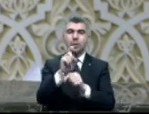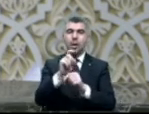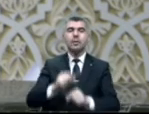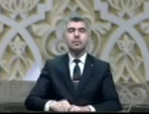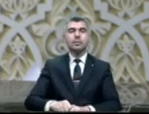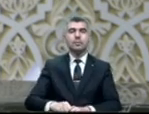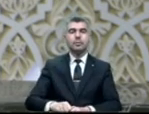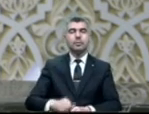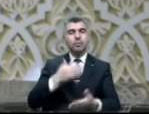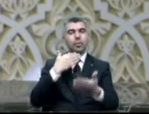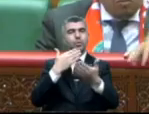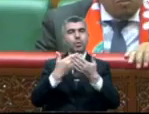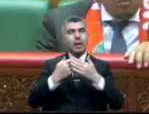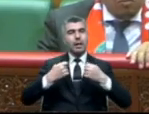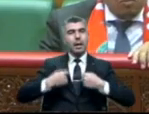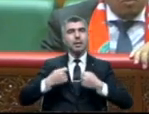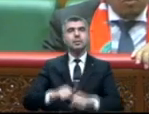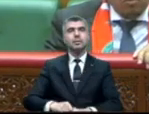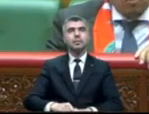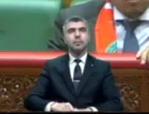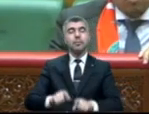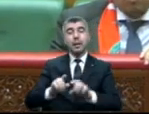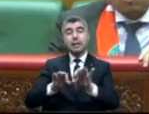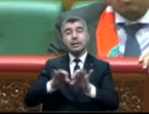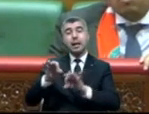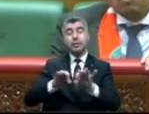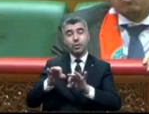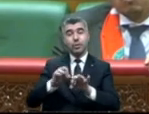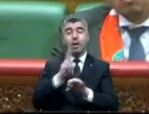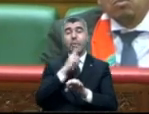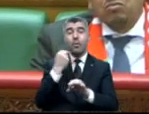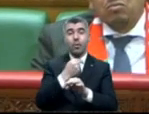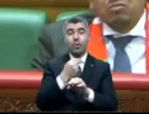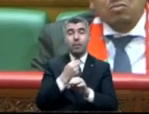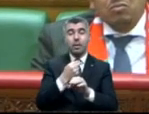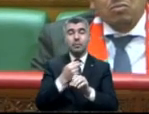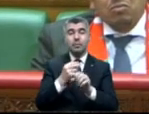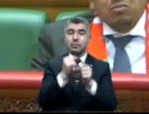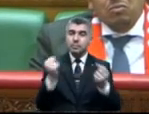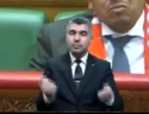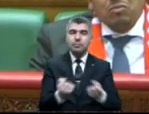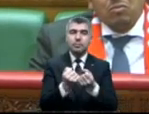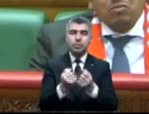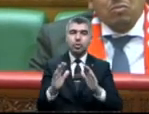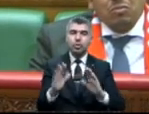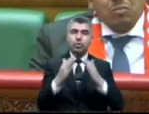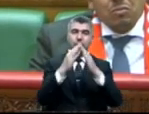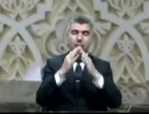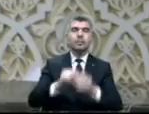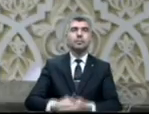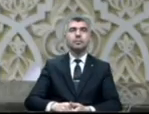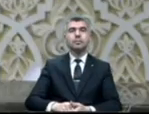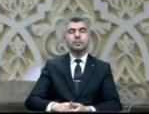الرحمن. شكرا السيد الرئيس. راك قلتي السؤال استراتيجية الحكومة للنهوض بقطاع المعادن. شكرا السيدة